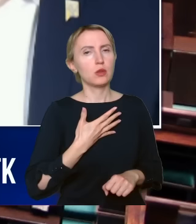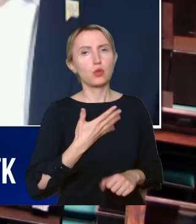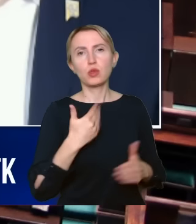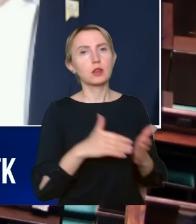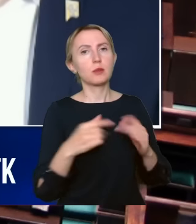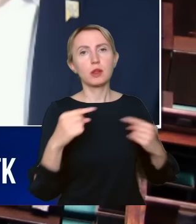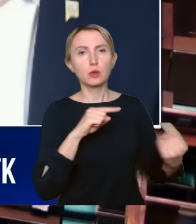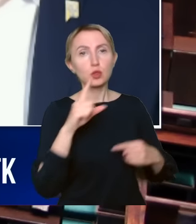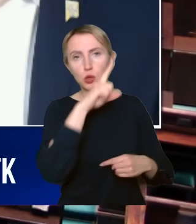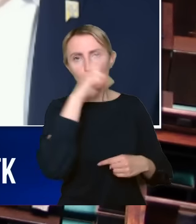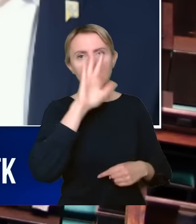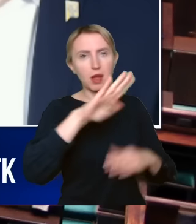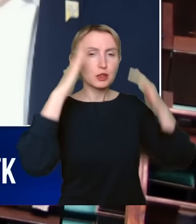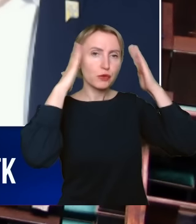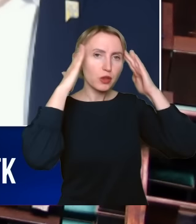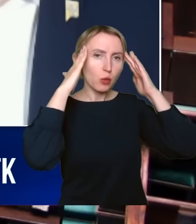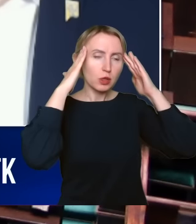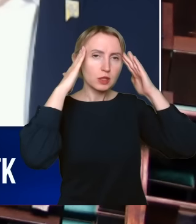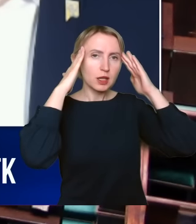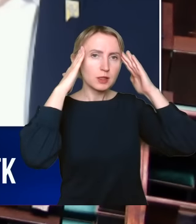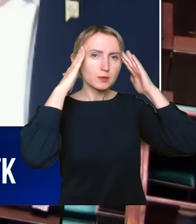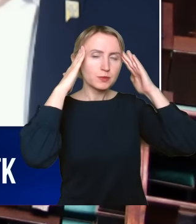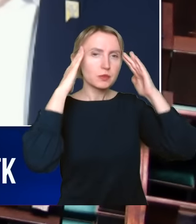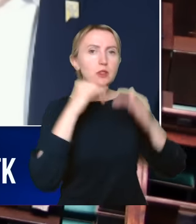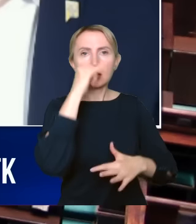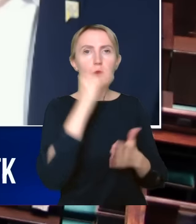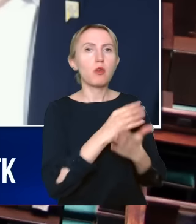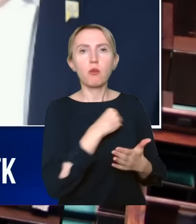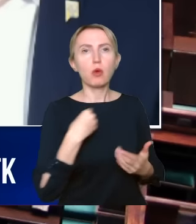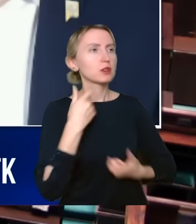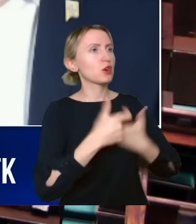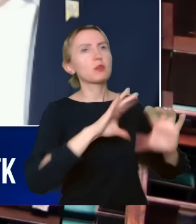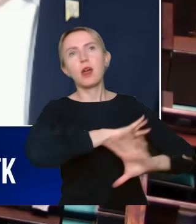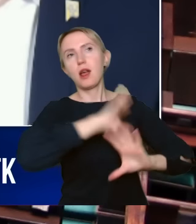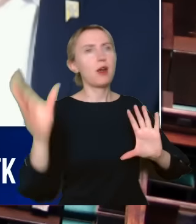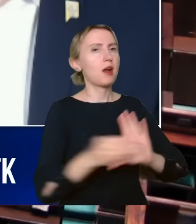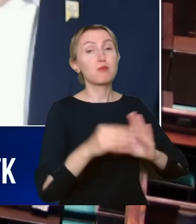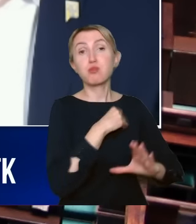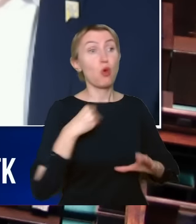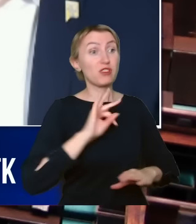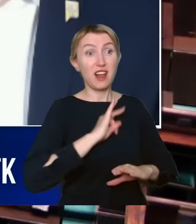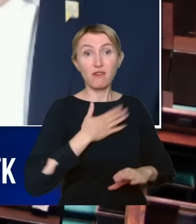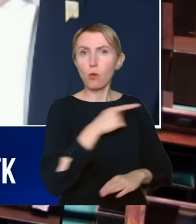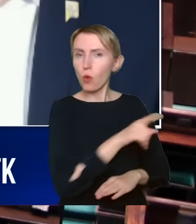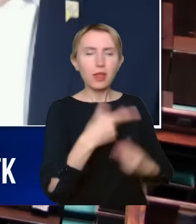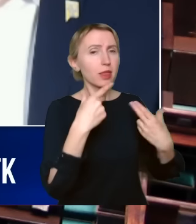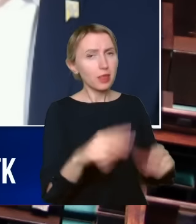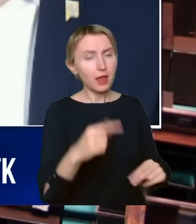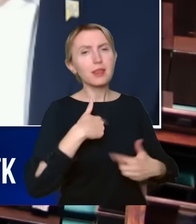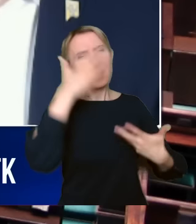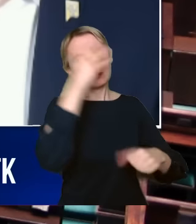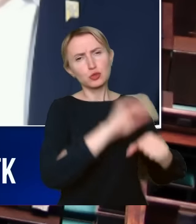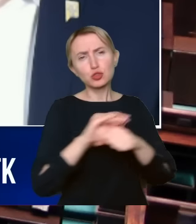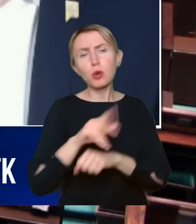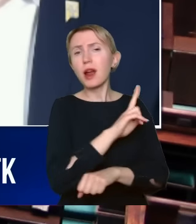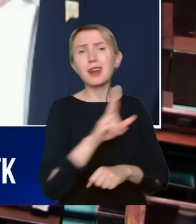ludzie mają świadomość tego, że nie mogą w Polsce robić wszystkiego, że Polska nie należy do nich. Chciałbym przypomnieć wszystkim naszym widzom.